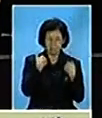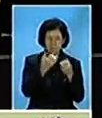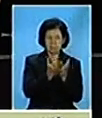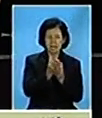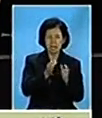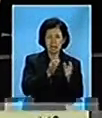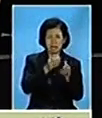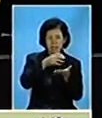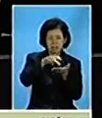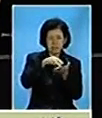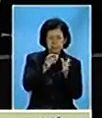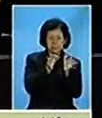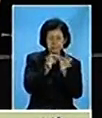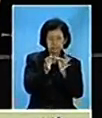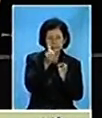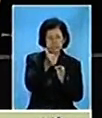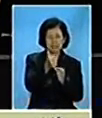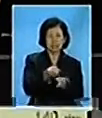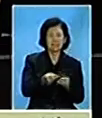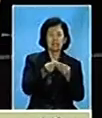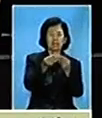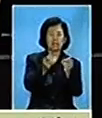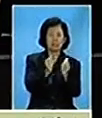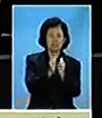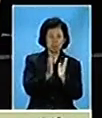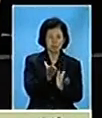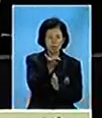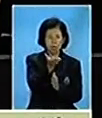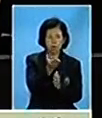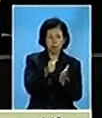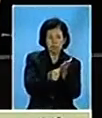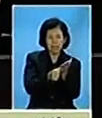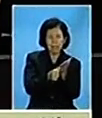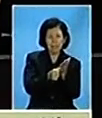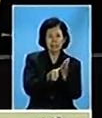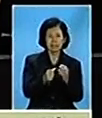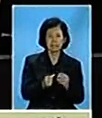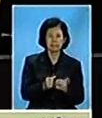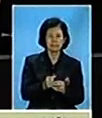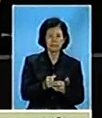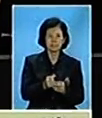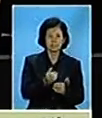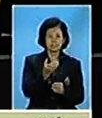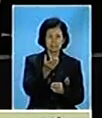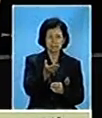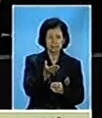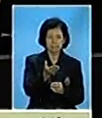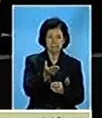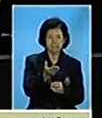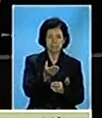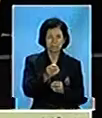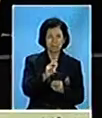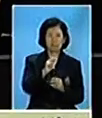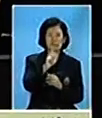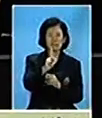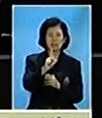ครับผมก็จะให้สิทธิกับท่านผู้สงวนคำแปรยติไว้ก่อนนะครับก็คือท่านกฤตอธิแก้วน